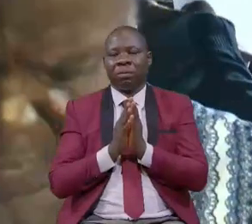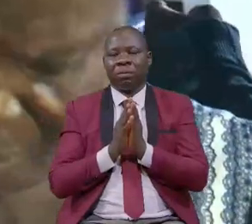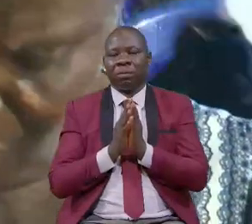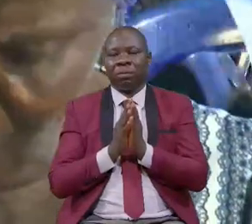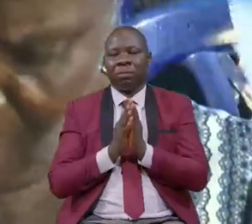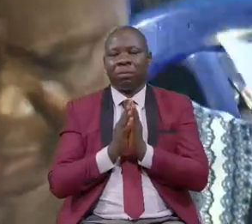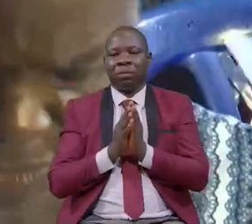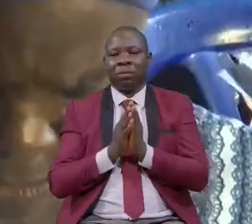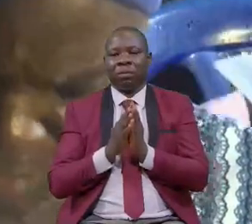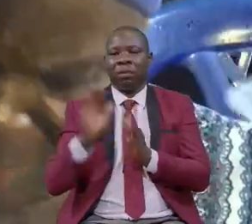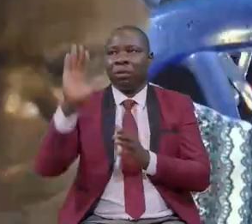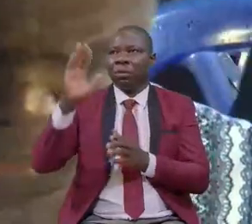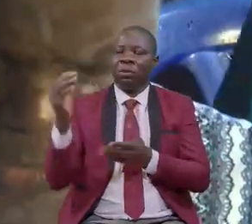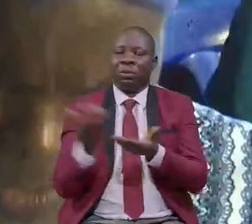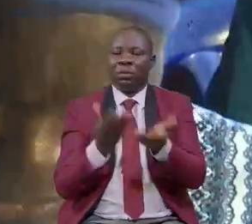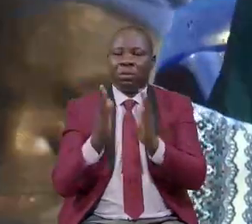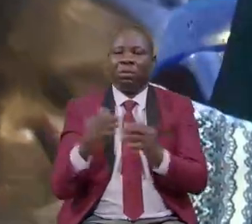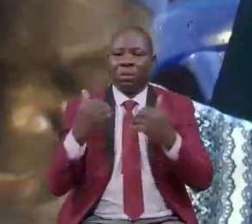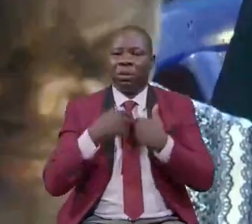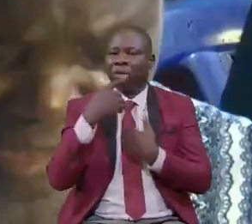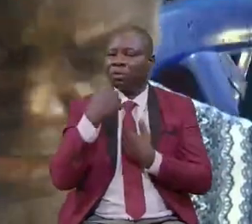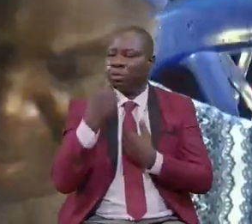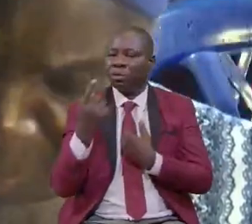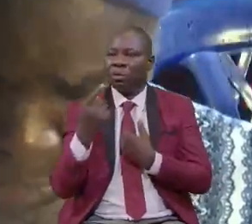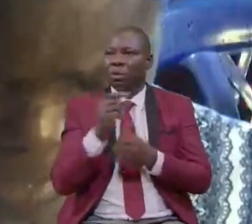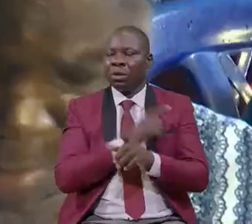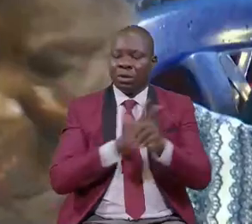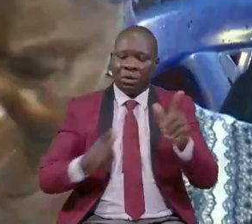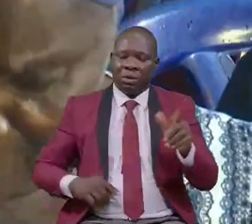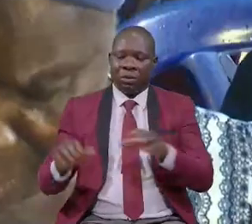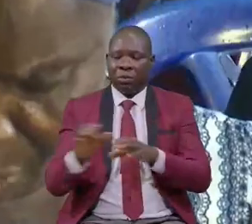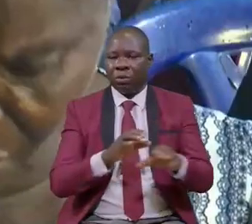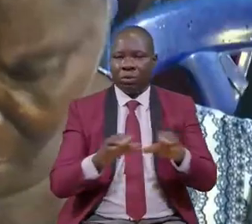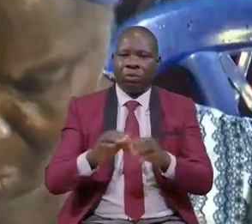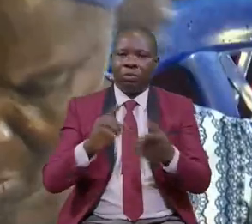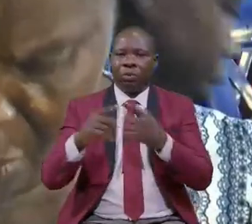Seigneur voici ma demande ton serviteur parlé